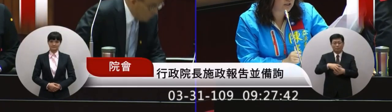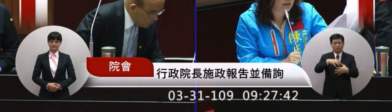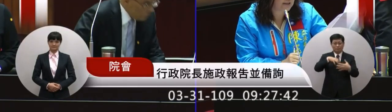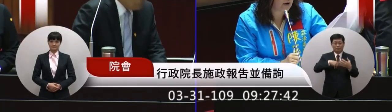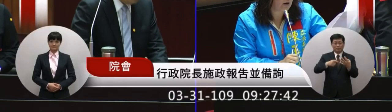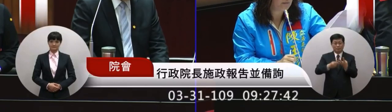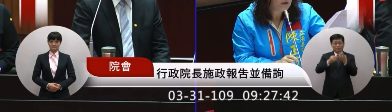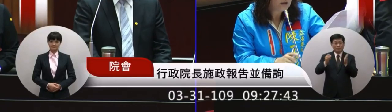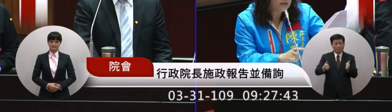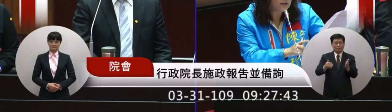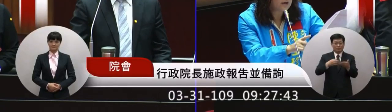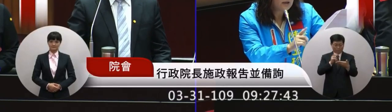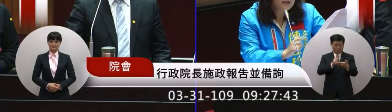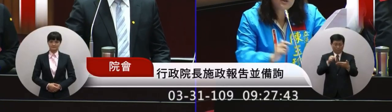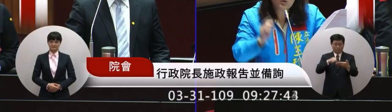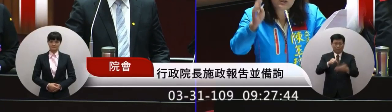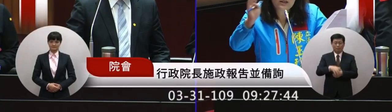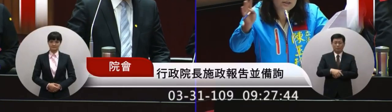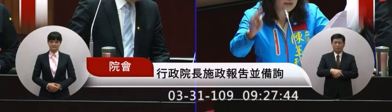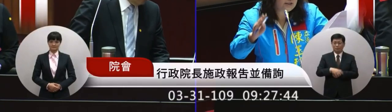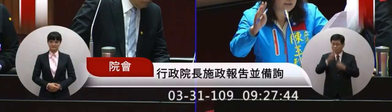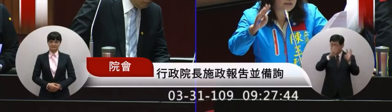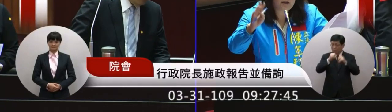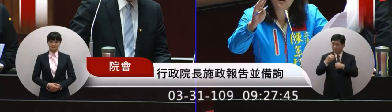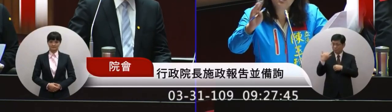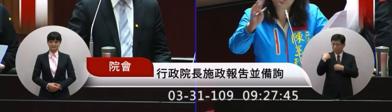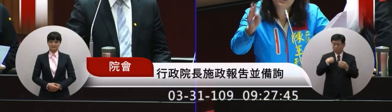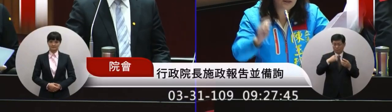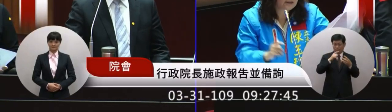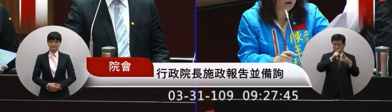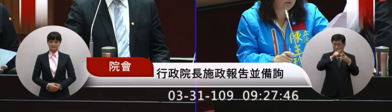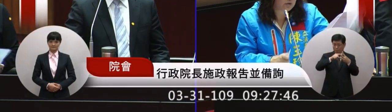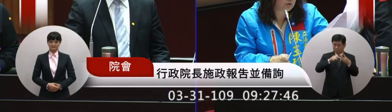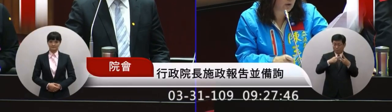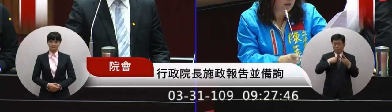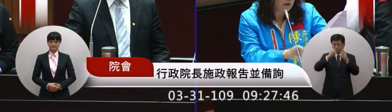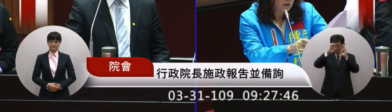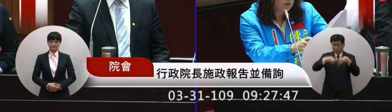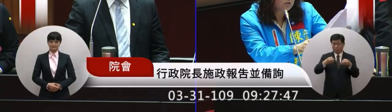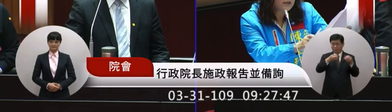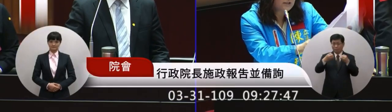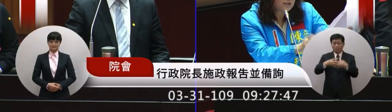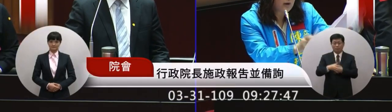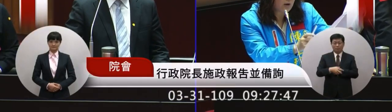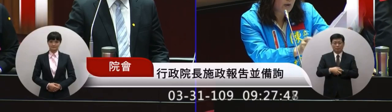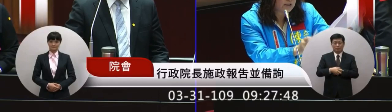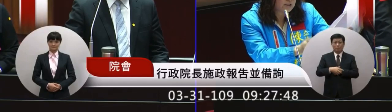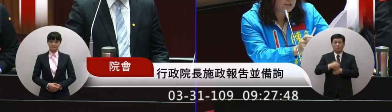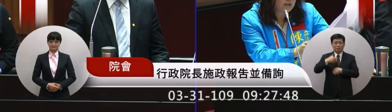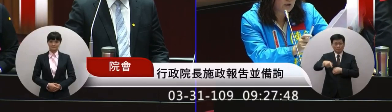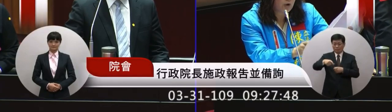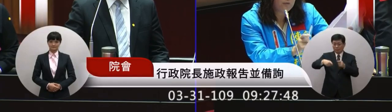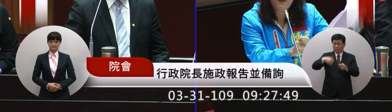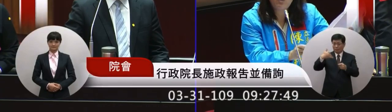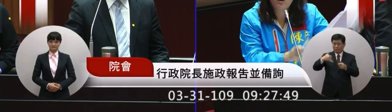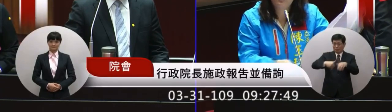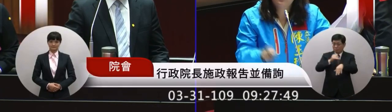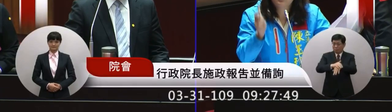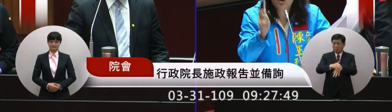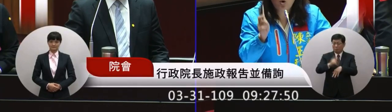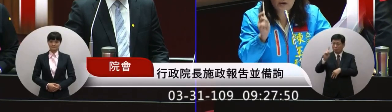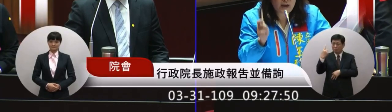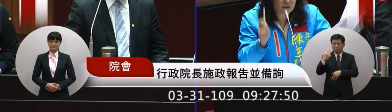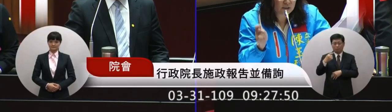说以第四期来讲哈，这个探索前三期的这个综合探讨，就是说重建计划未实现的原因包